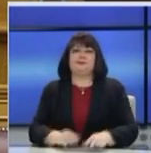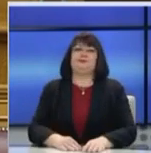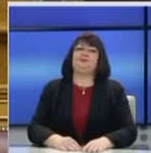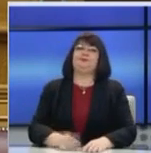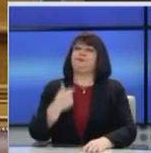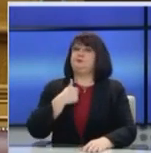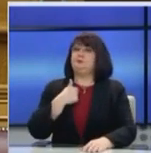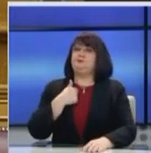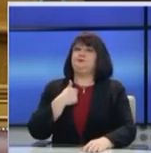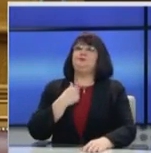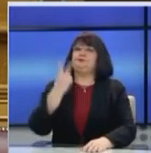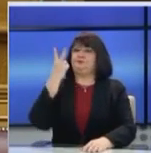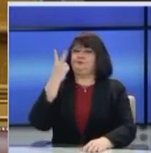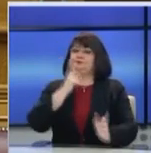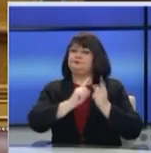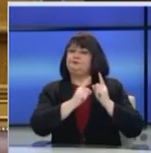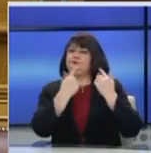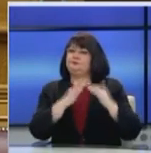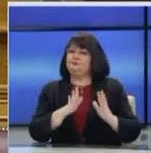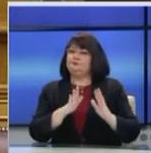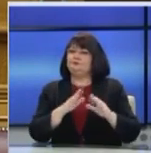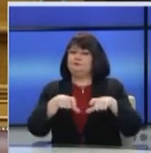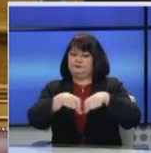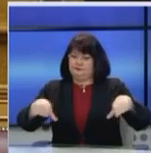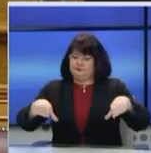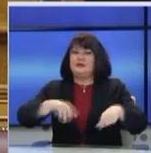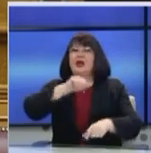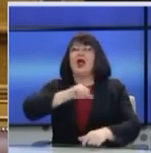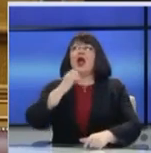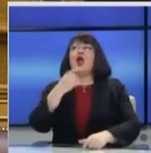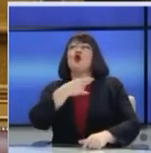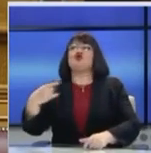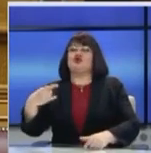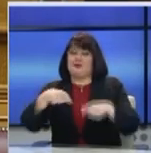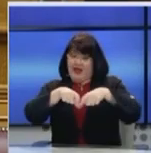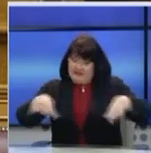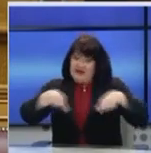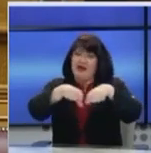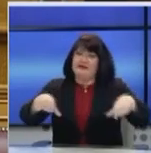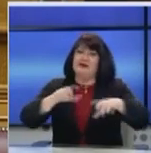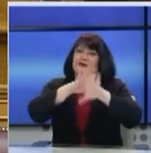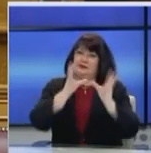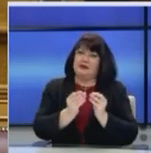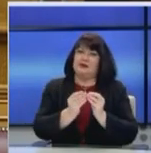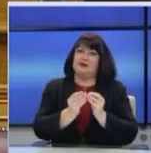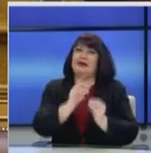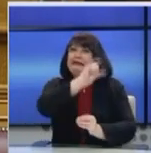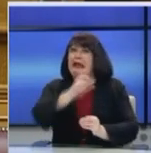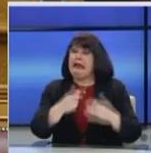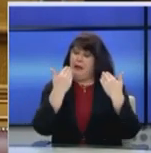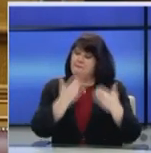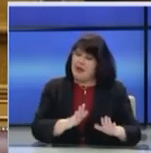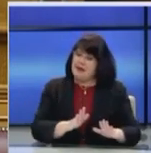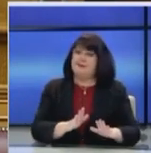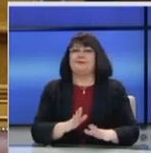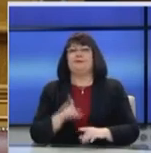Έχουμε και λέμε λοιπόν 2 συμφωνίες οριοθέτησης αποκλειστικής οικονομικής ζώνης, μία πλήρη με την Ιταλία,